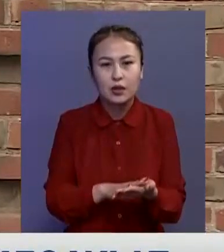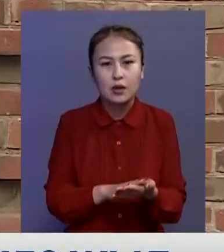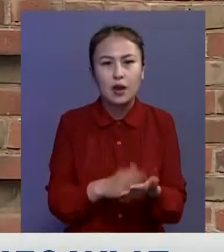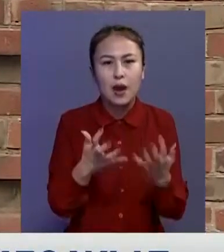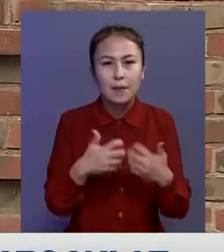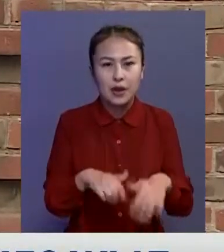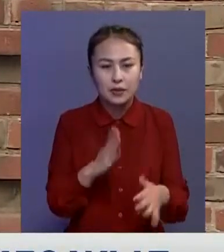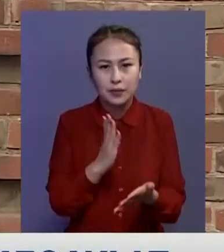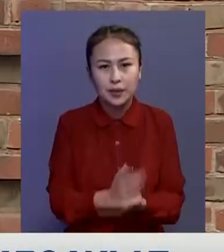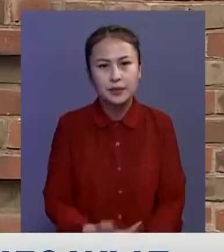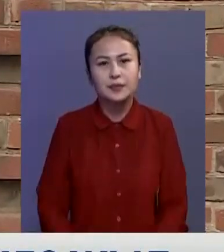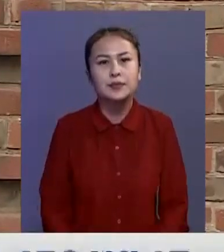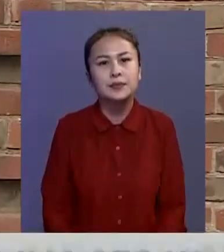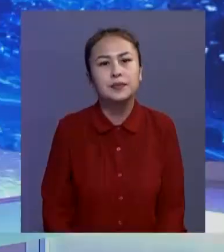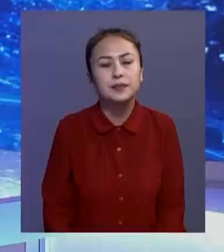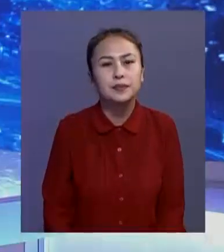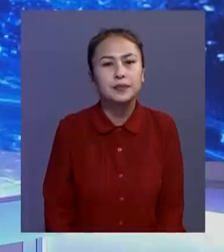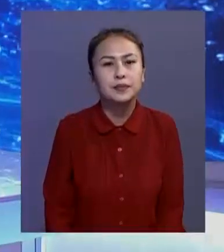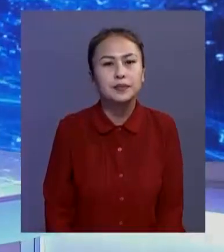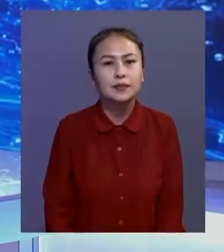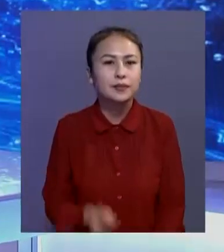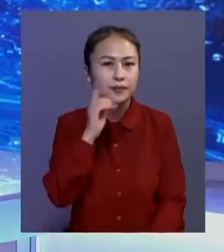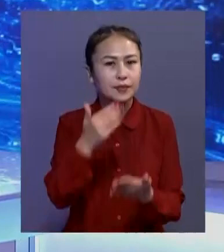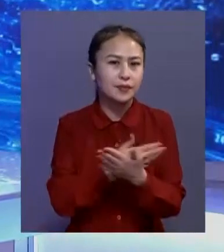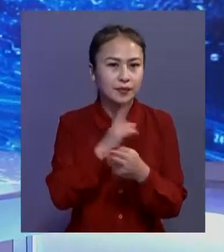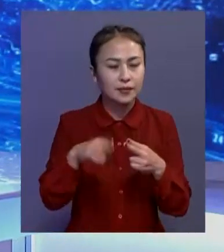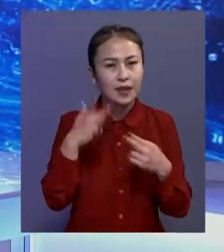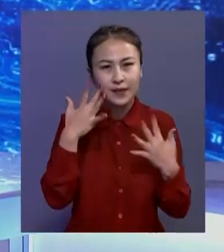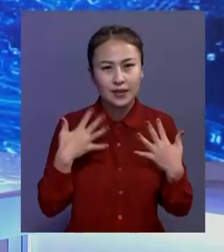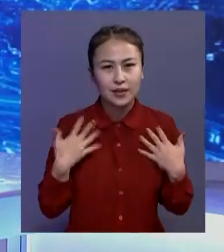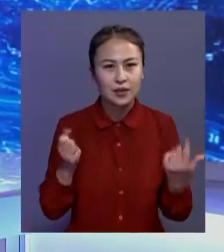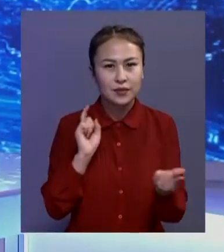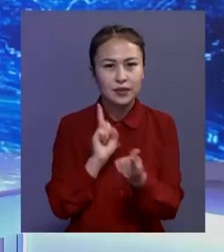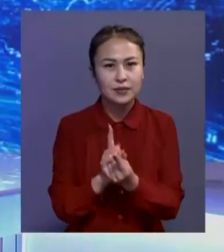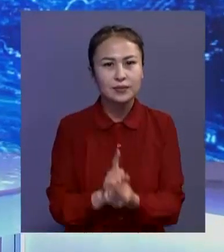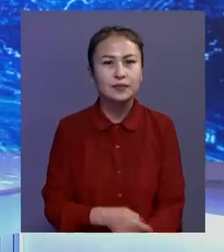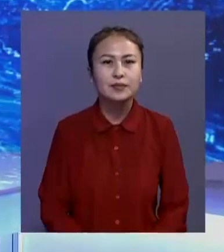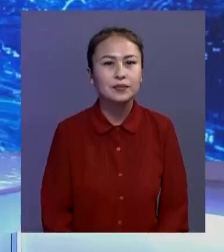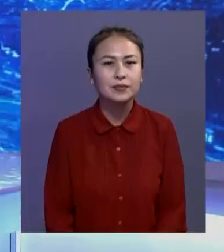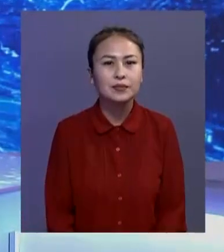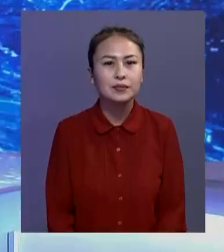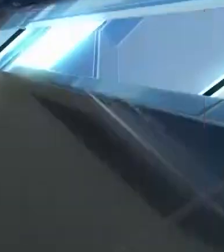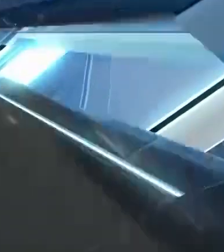аппараттар орнатылған. Әзірге айтарымыз осы, ден қойып тыңдағандарыңызға рахмет.